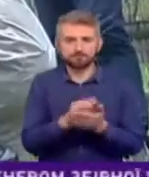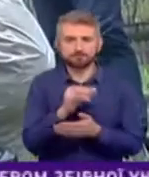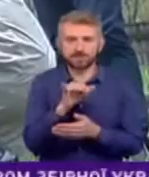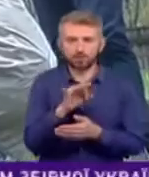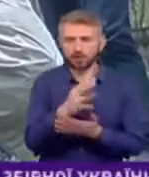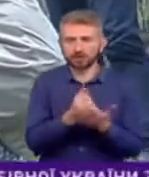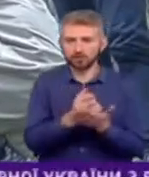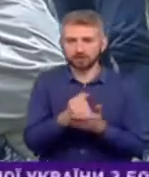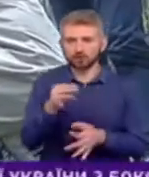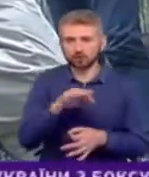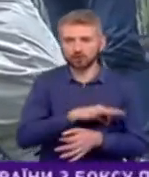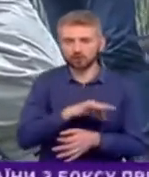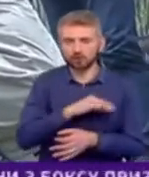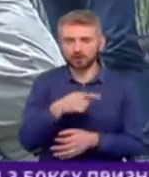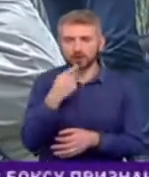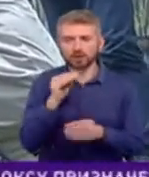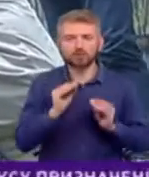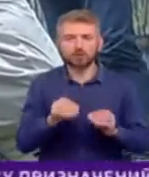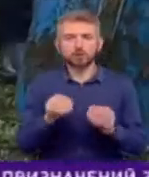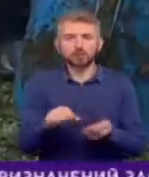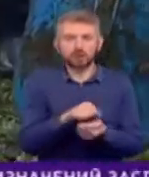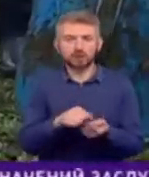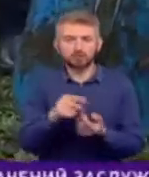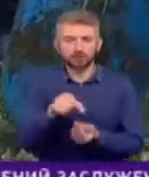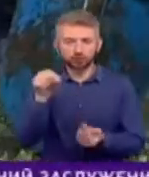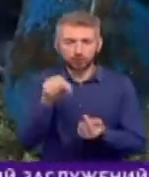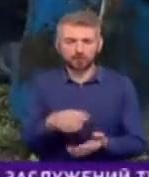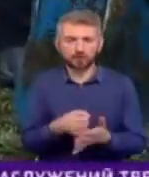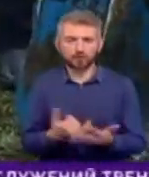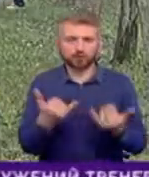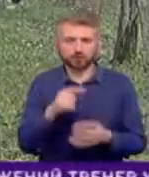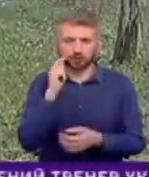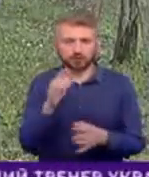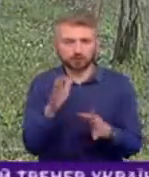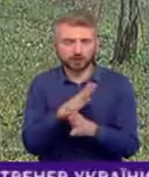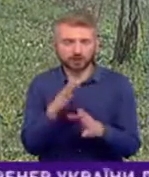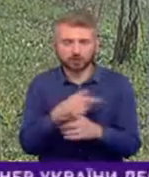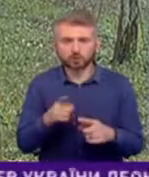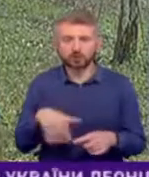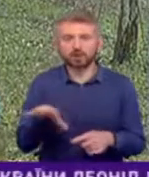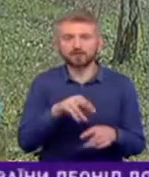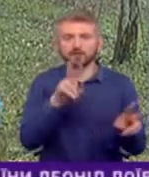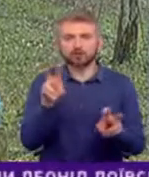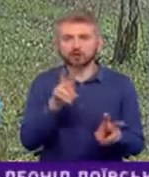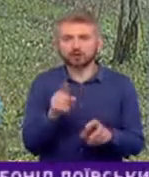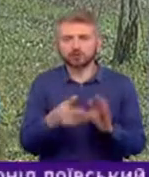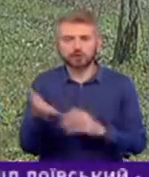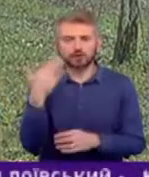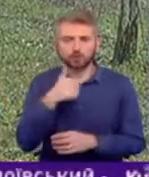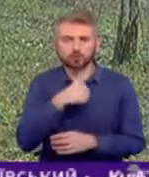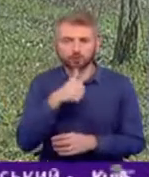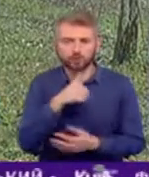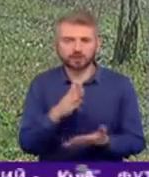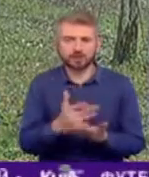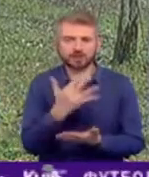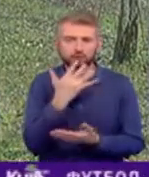Кажуть, їхній посадковий матеріал пристосований до нинішнього українського клімату. Це всі сорти, які давно вже апробовані, є